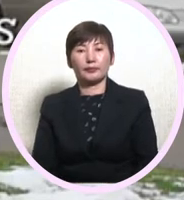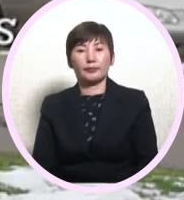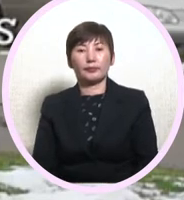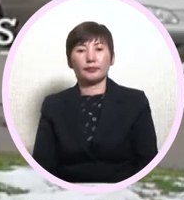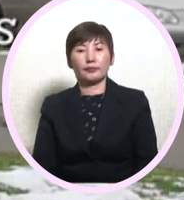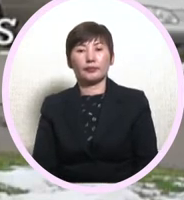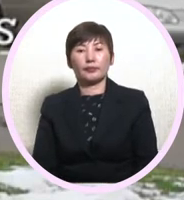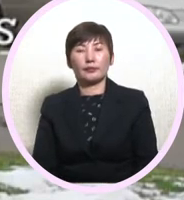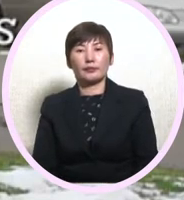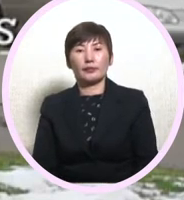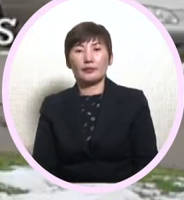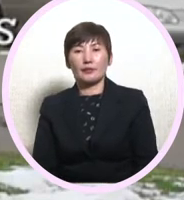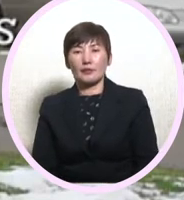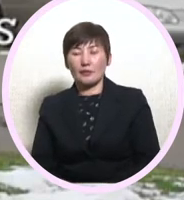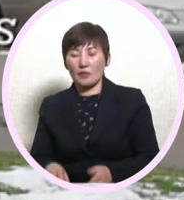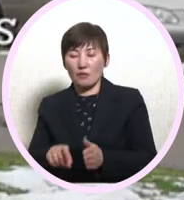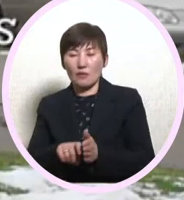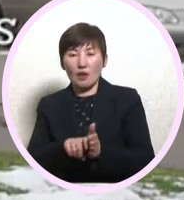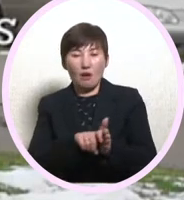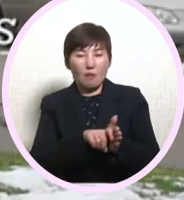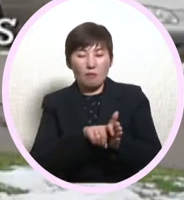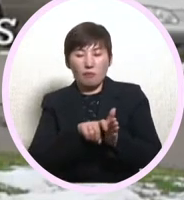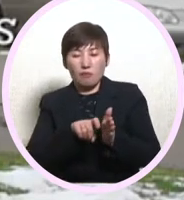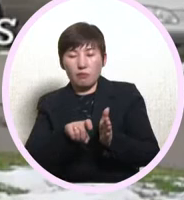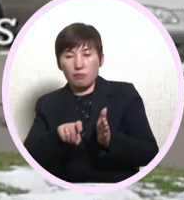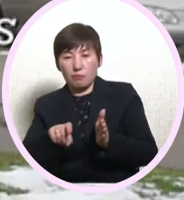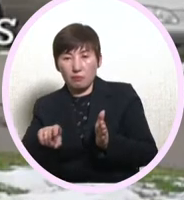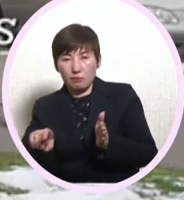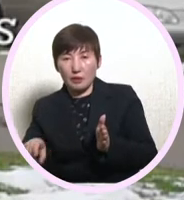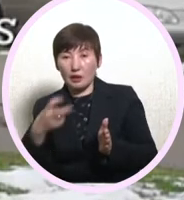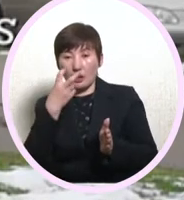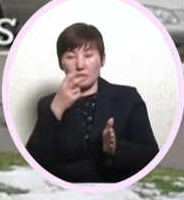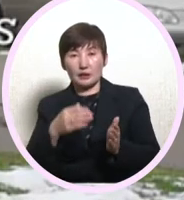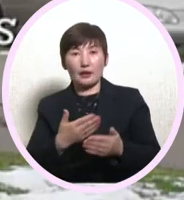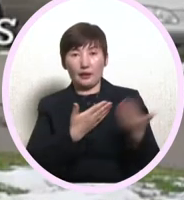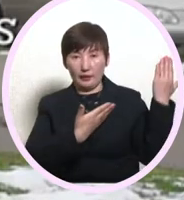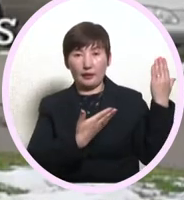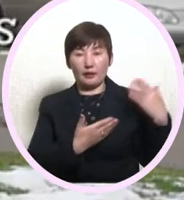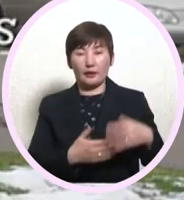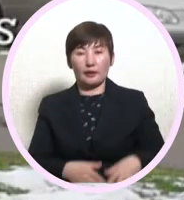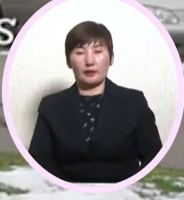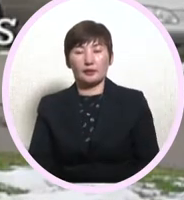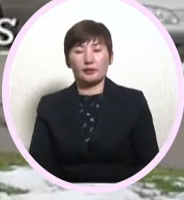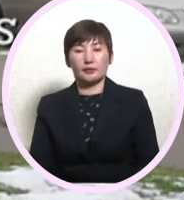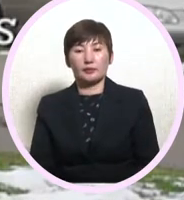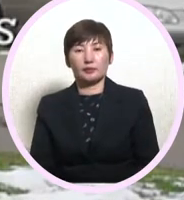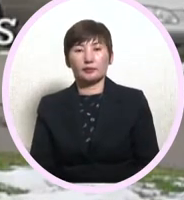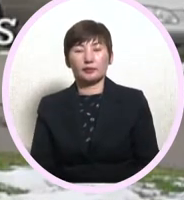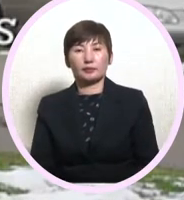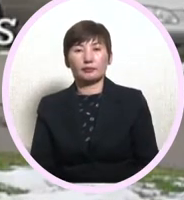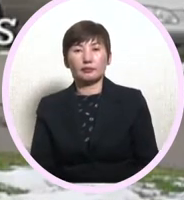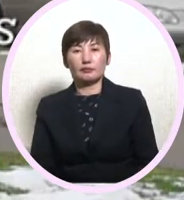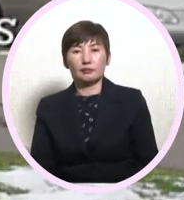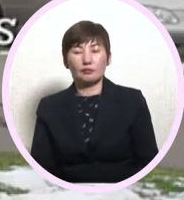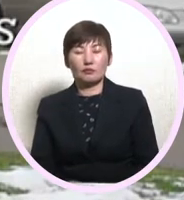За хугацаа тоолж эхлэхэд бөмбөг хугацаа тоолж эхшинд 10 метр секунд хурдтай болж байна. За дараагийн 1 секундын агшинд